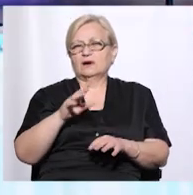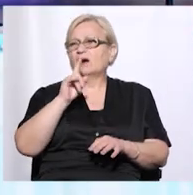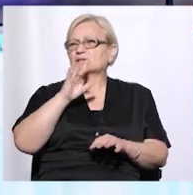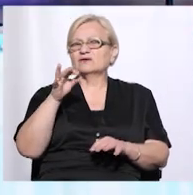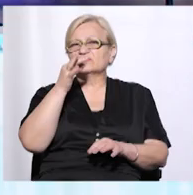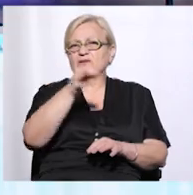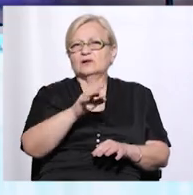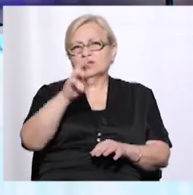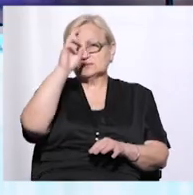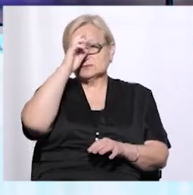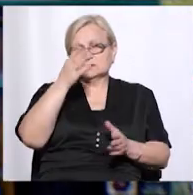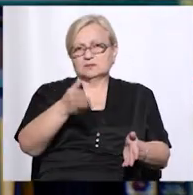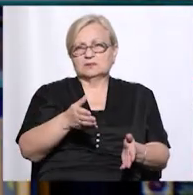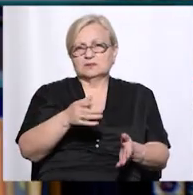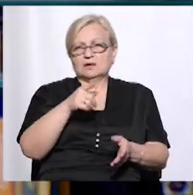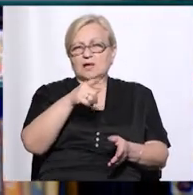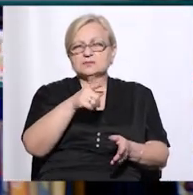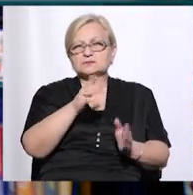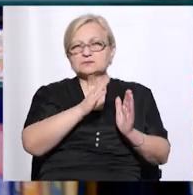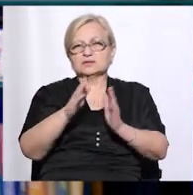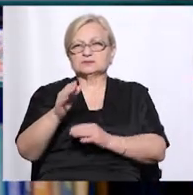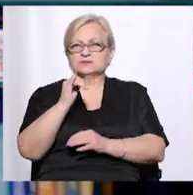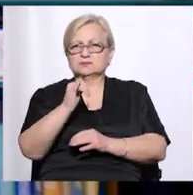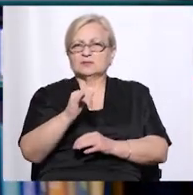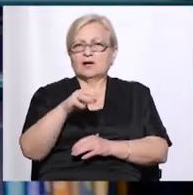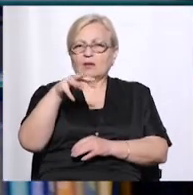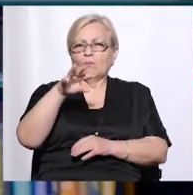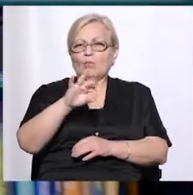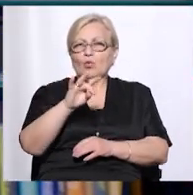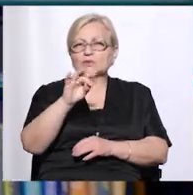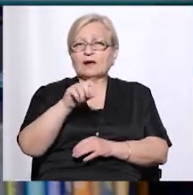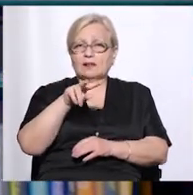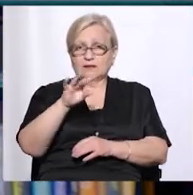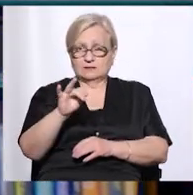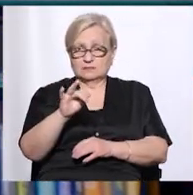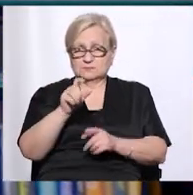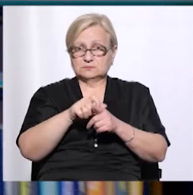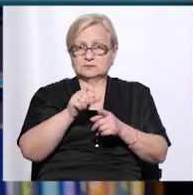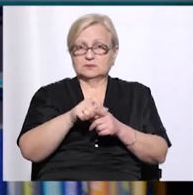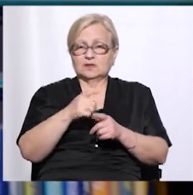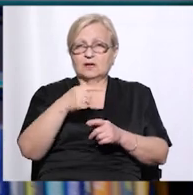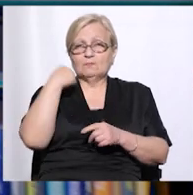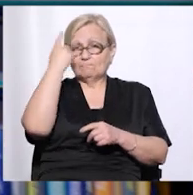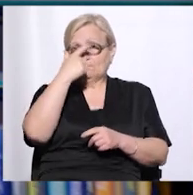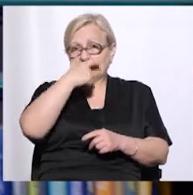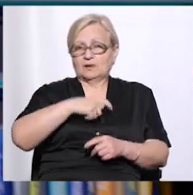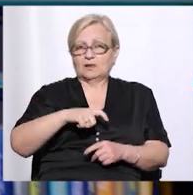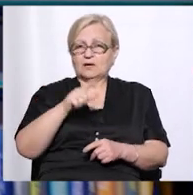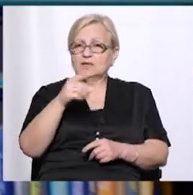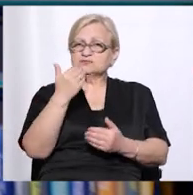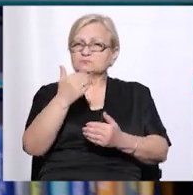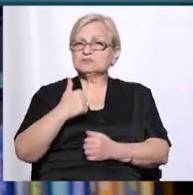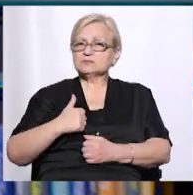გეტყვით სახელმწიფოზე, რომ ეს საქციელი მორალურია. მორალი პიროვნების, როგორ ვთქვათ,